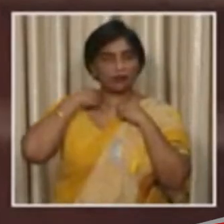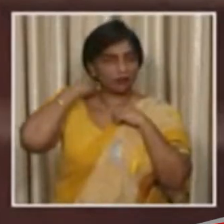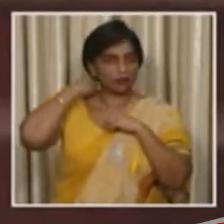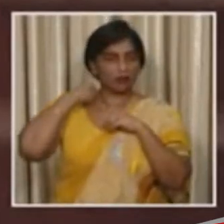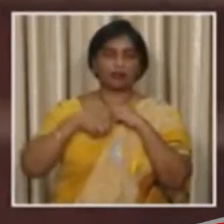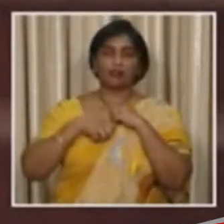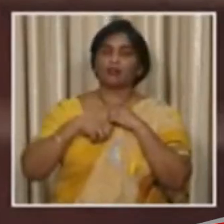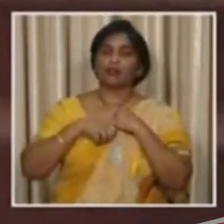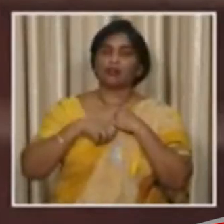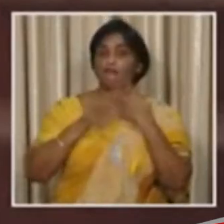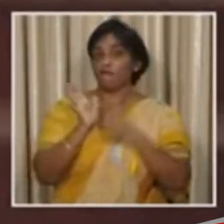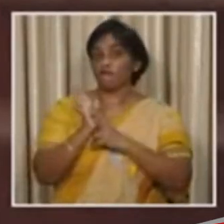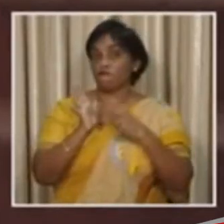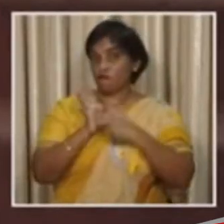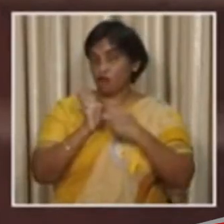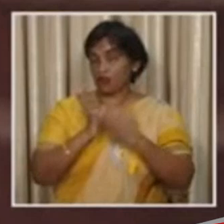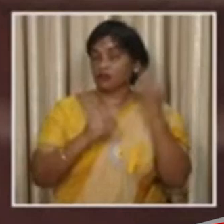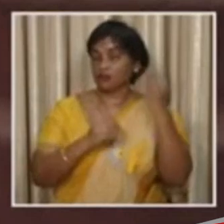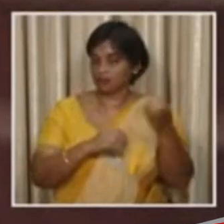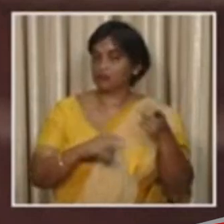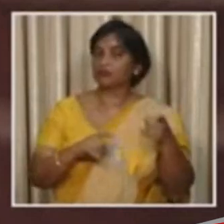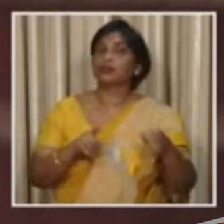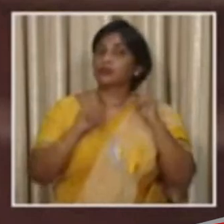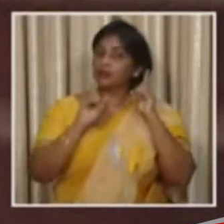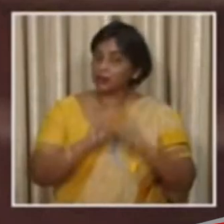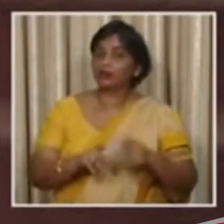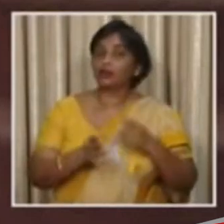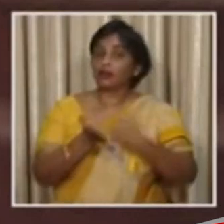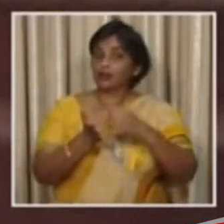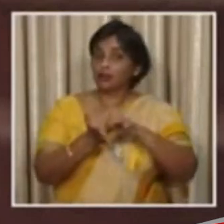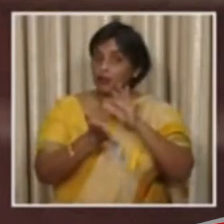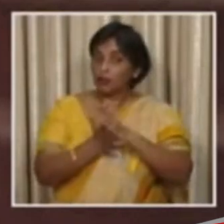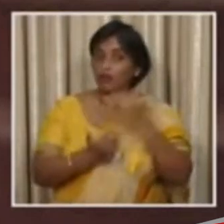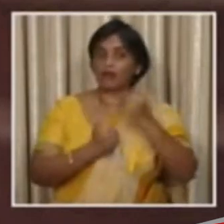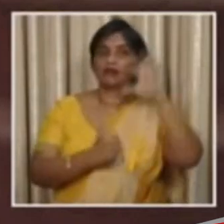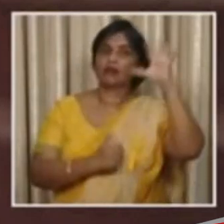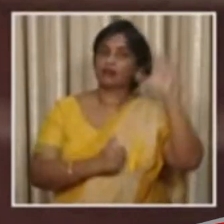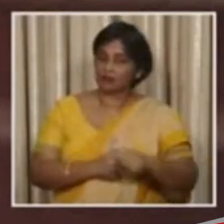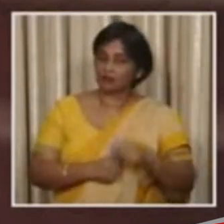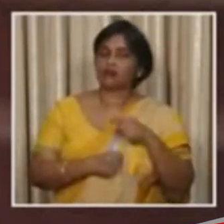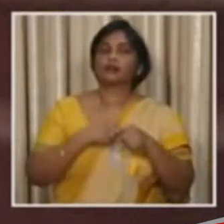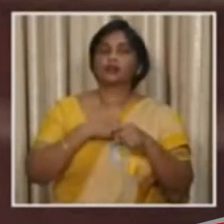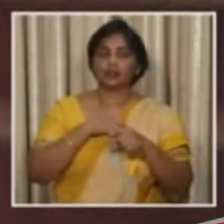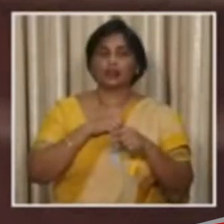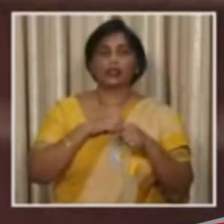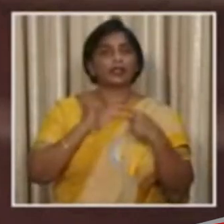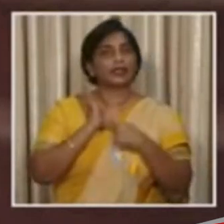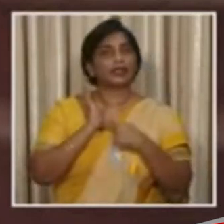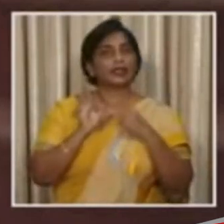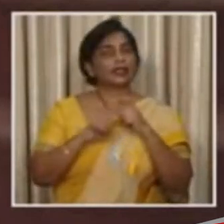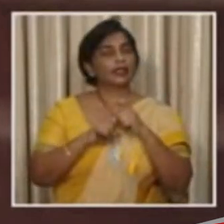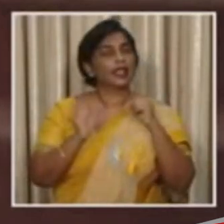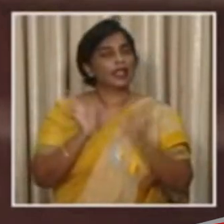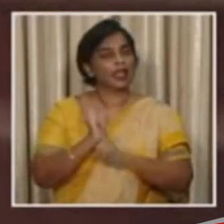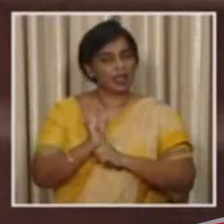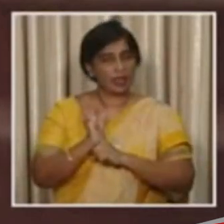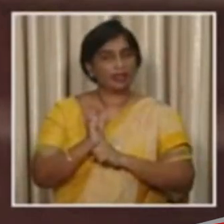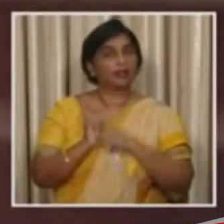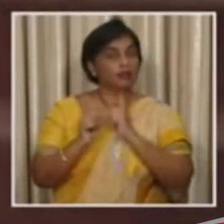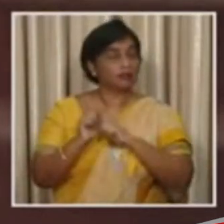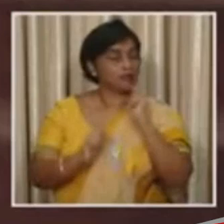අවුරුදු පහක සාතිකයක්. ලියාපදිංචි ආයතන වලට විතරයි ඒ වාහන ගේන්න පුළුවන්. ඒ වගේම TDL එක ටුවරිසම් ඩෙවලොප්මන්ට් ලෙවි එක